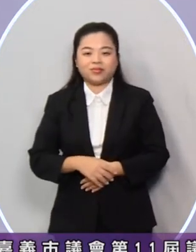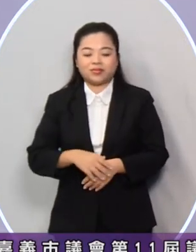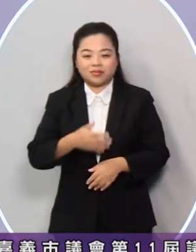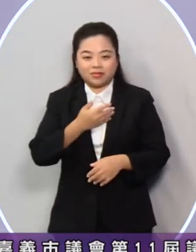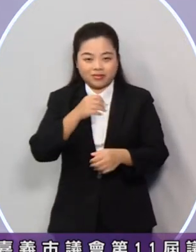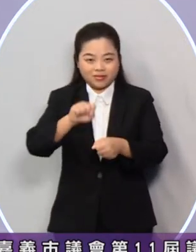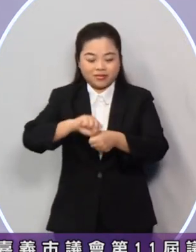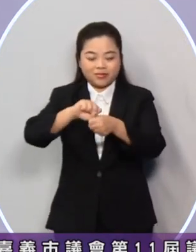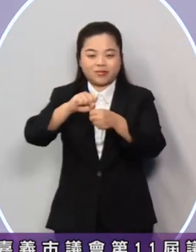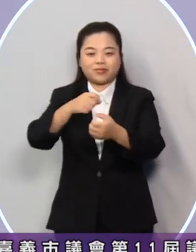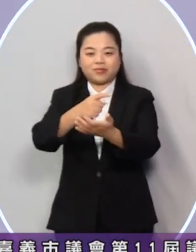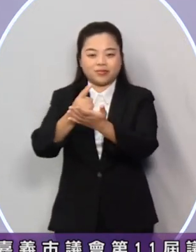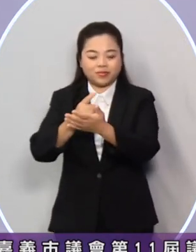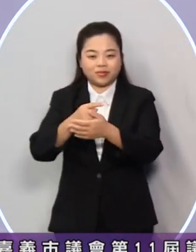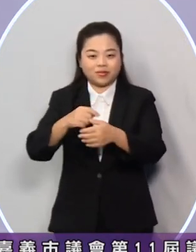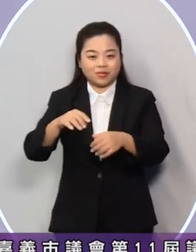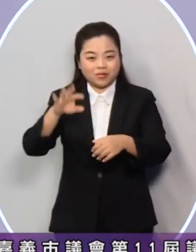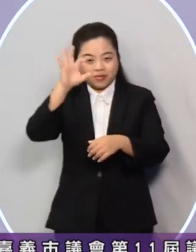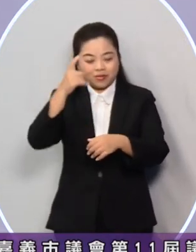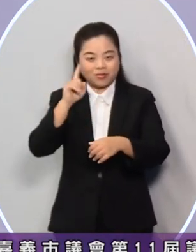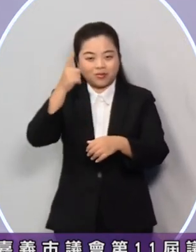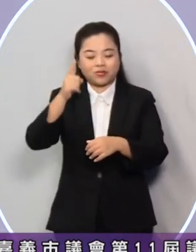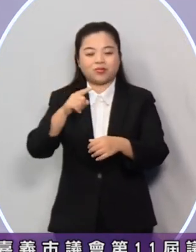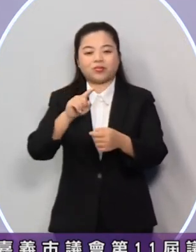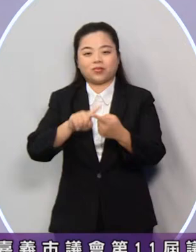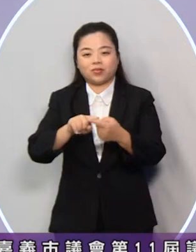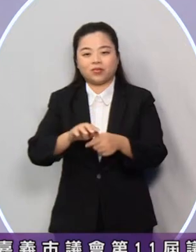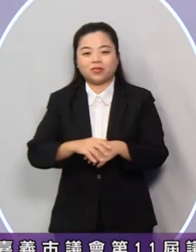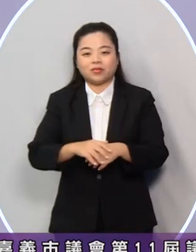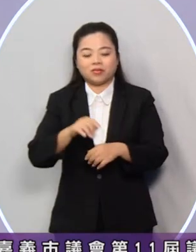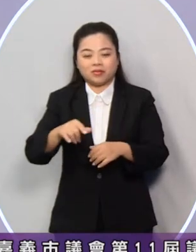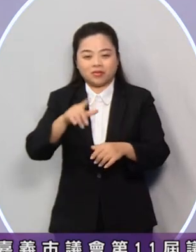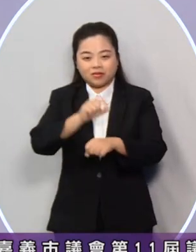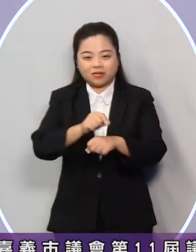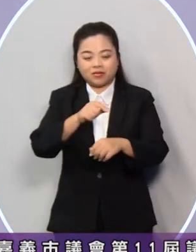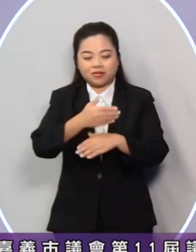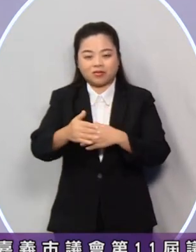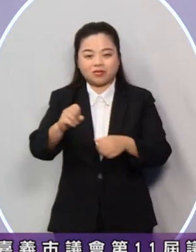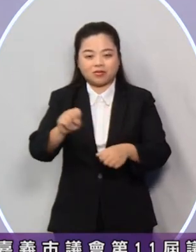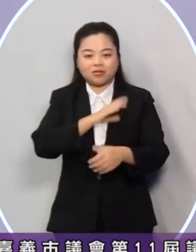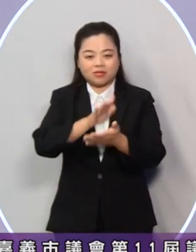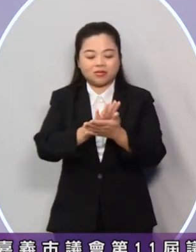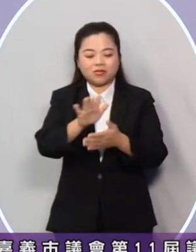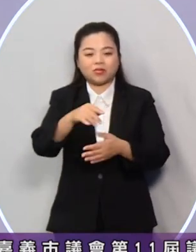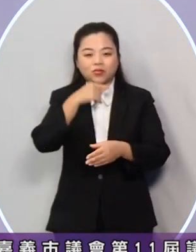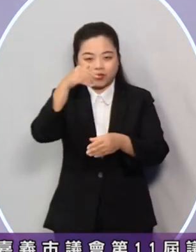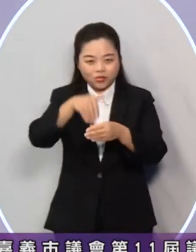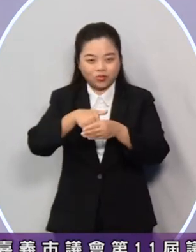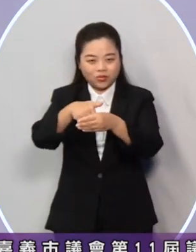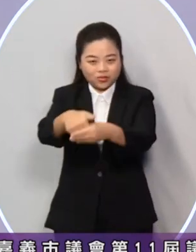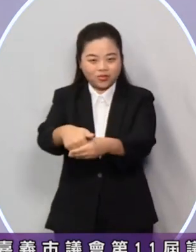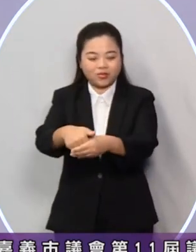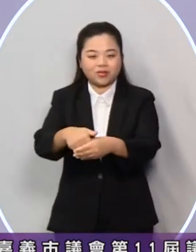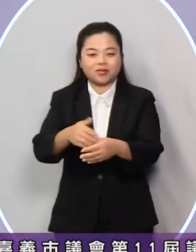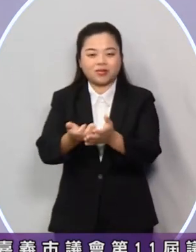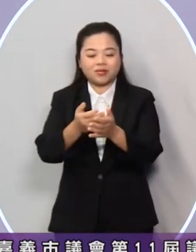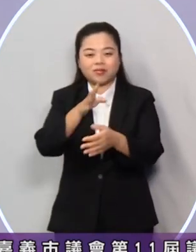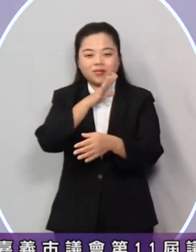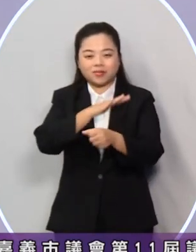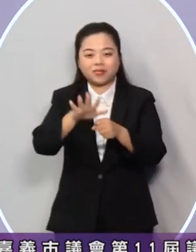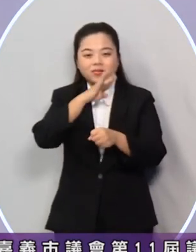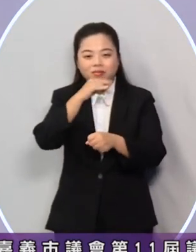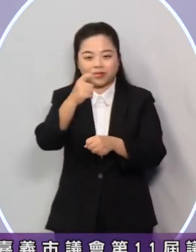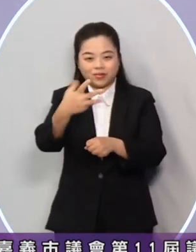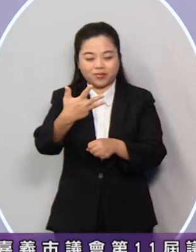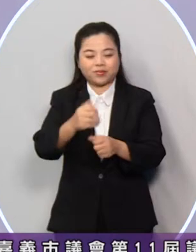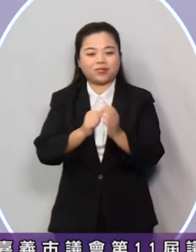民众或正确获取性知识的管道。这个课程结束呢，会发放一个红包，作为一个对于刚满18岁年